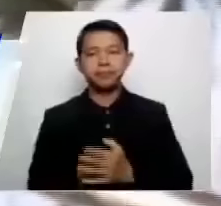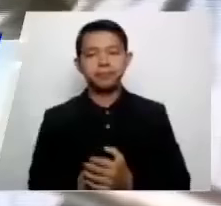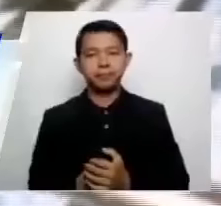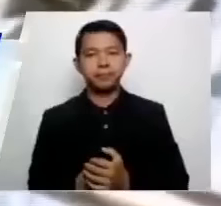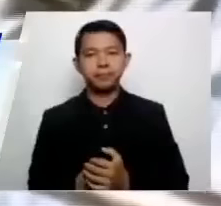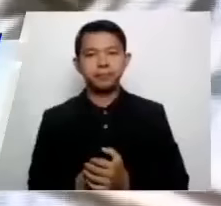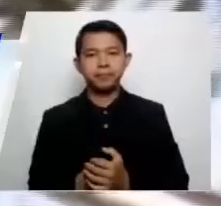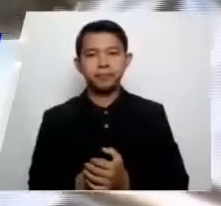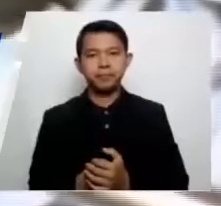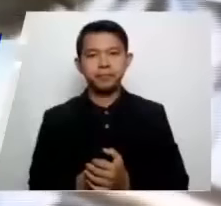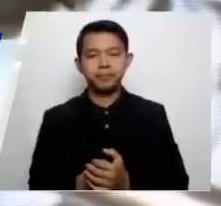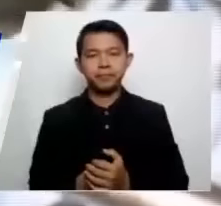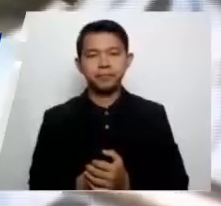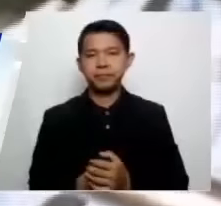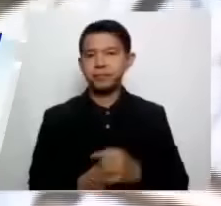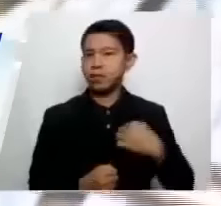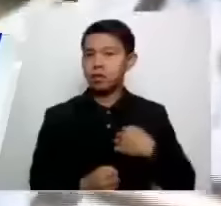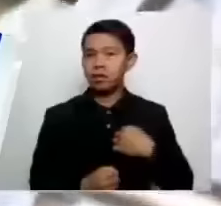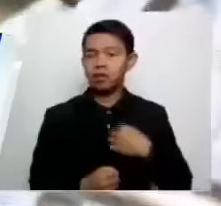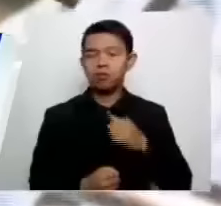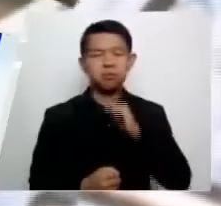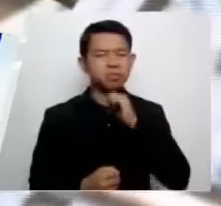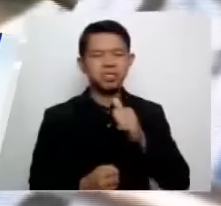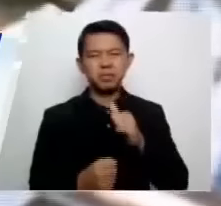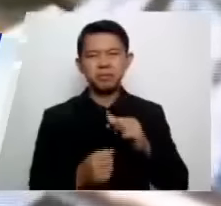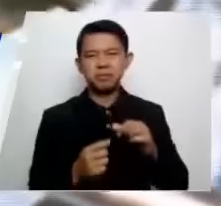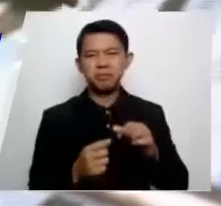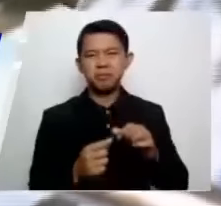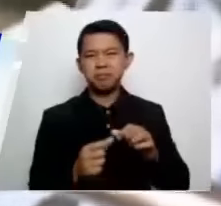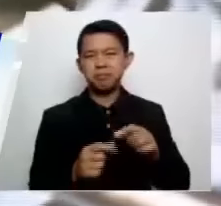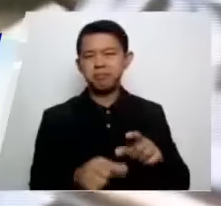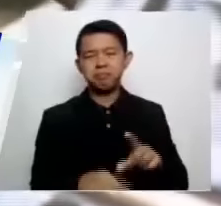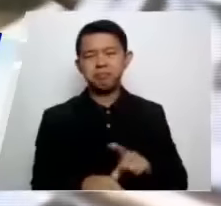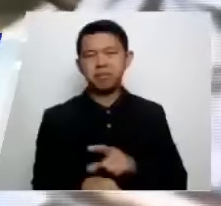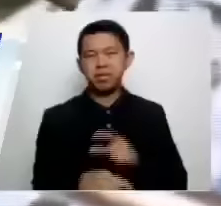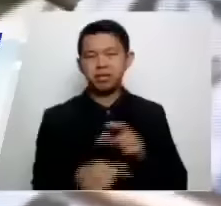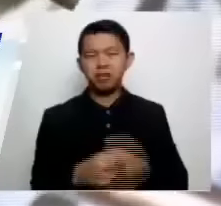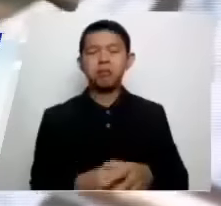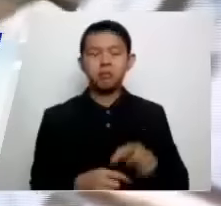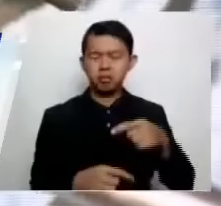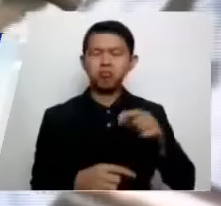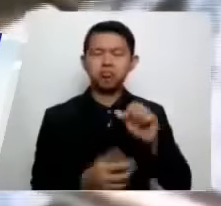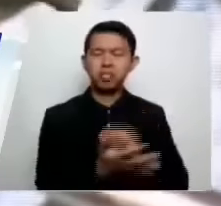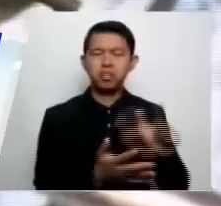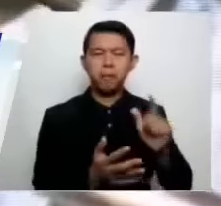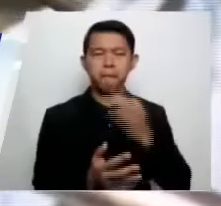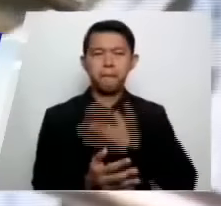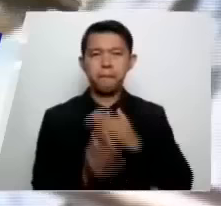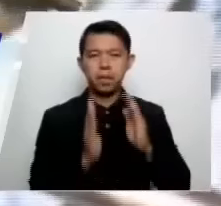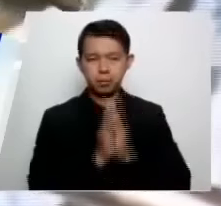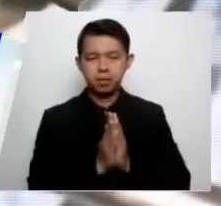ako magtatagal. Yun lang ang dasal ko. Reject.